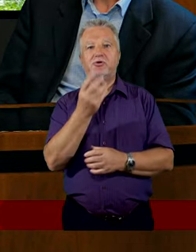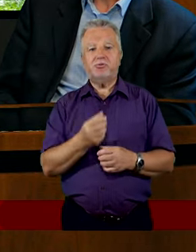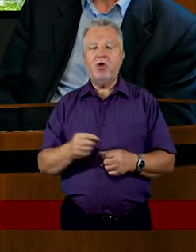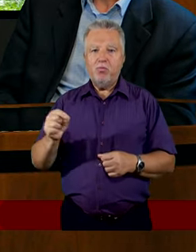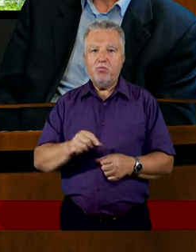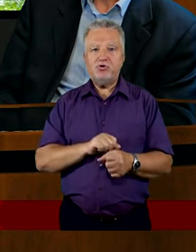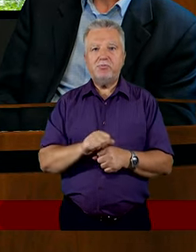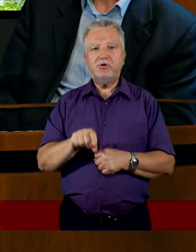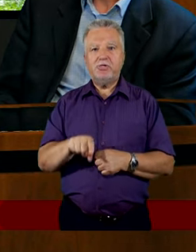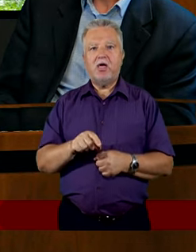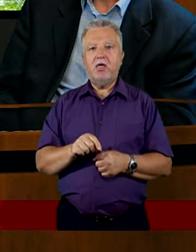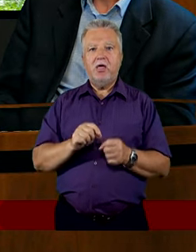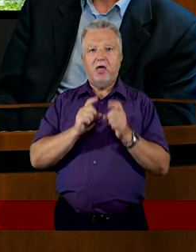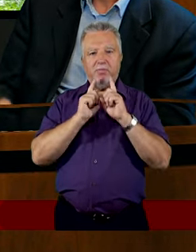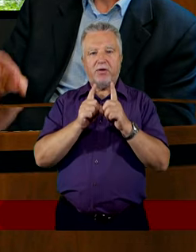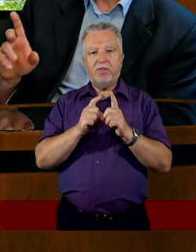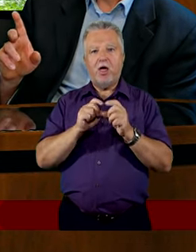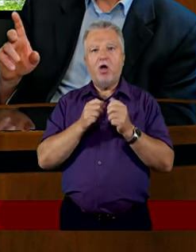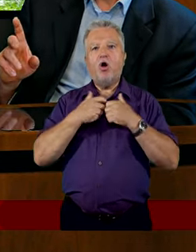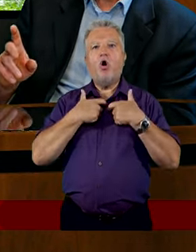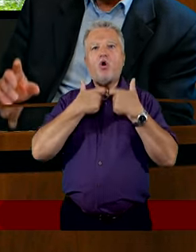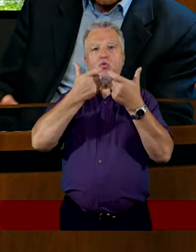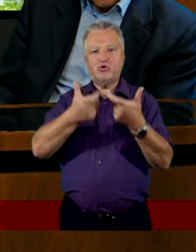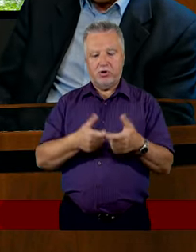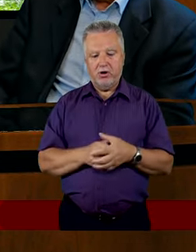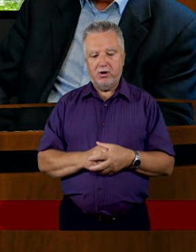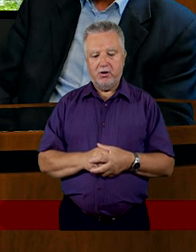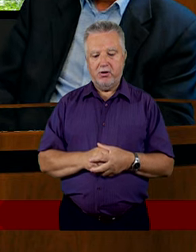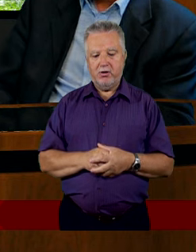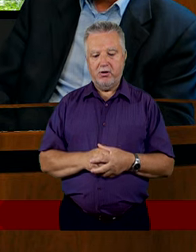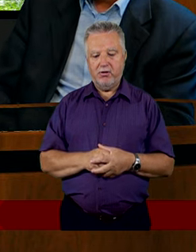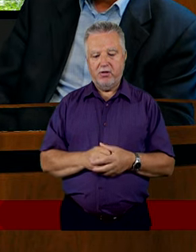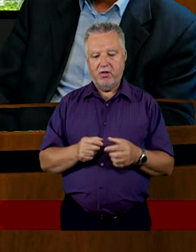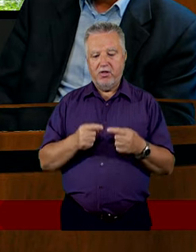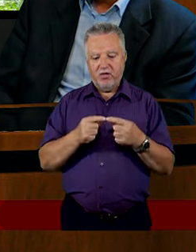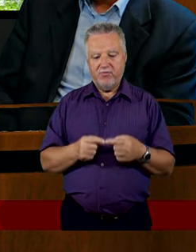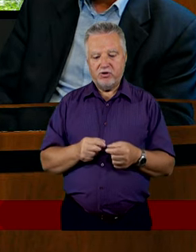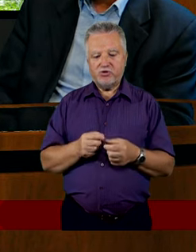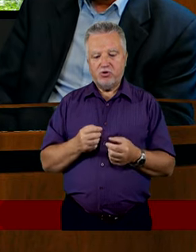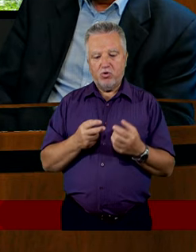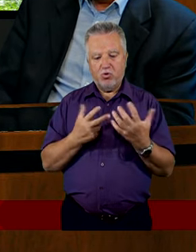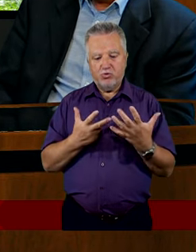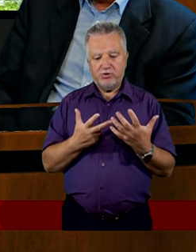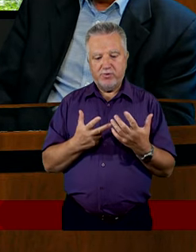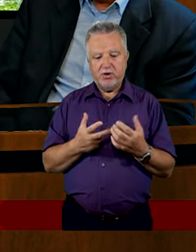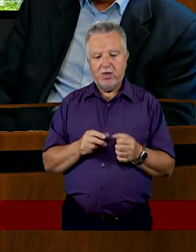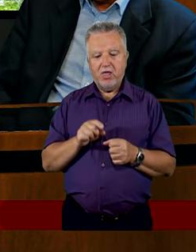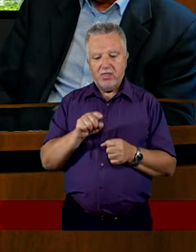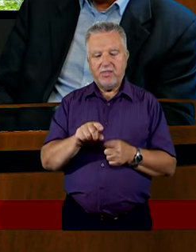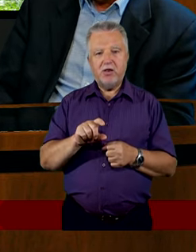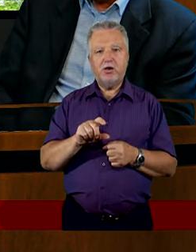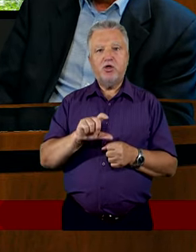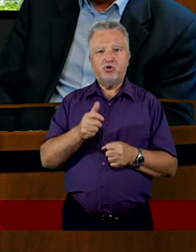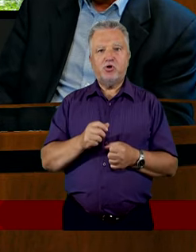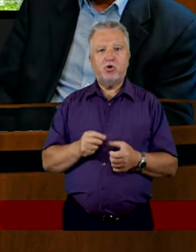Także musi być ta praca wykonana. Ja tu jeszcze jest ciekawy wiersz 8, że i ten, bo ten,